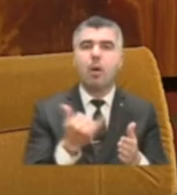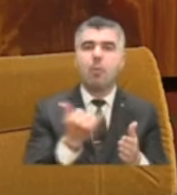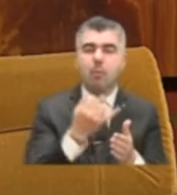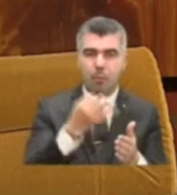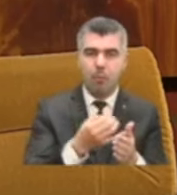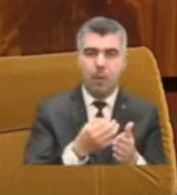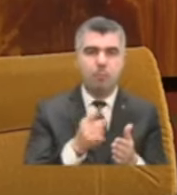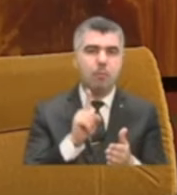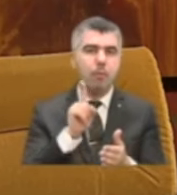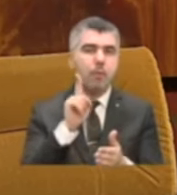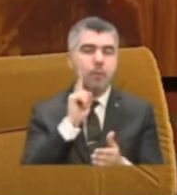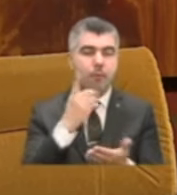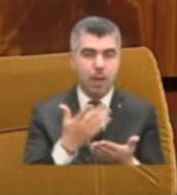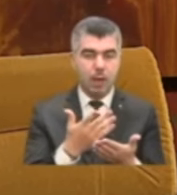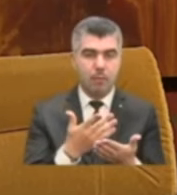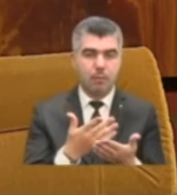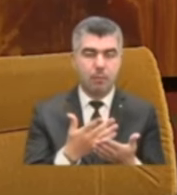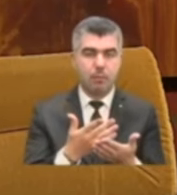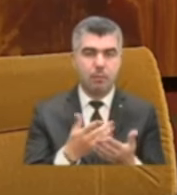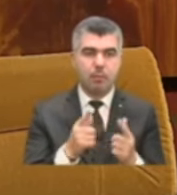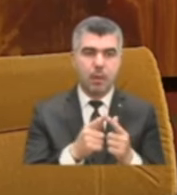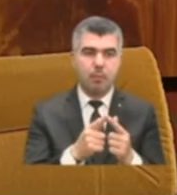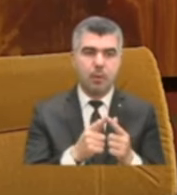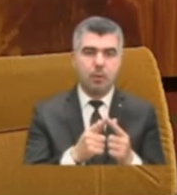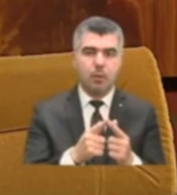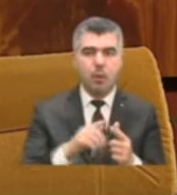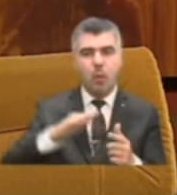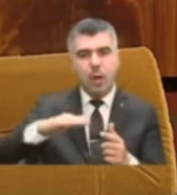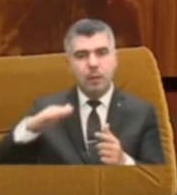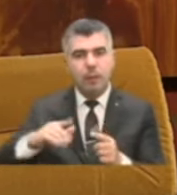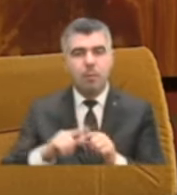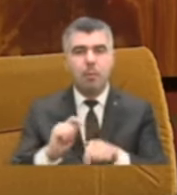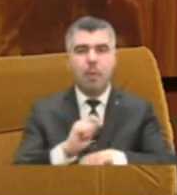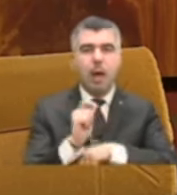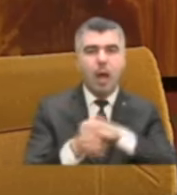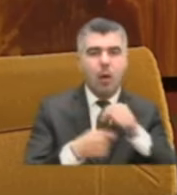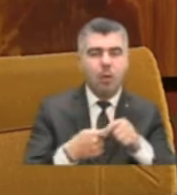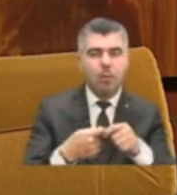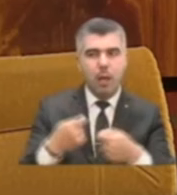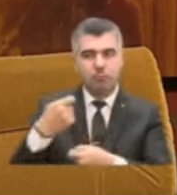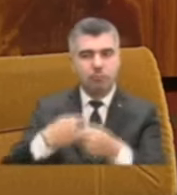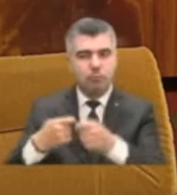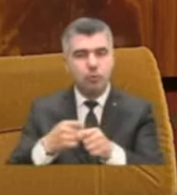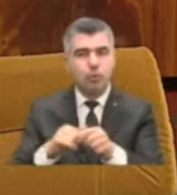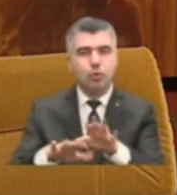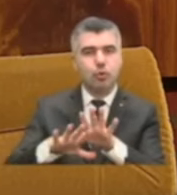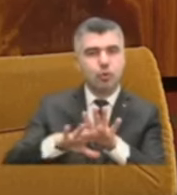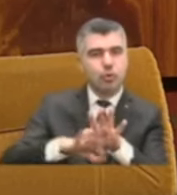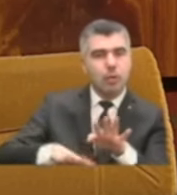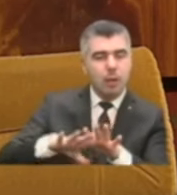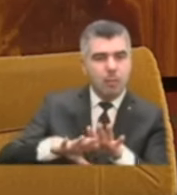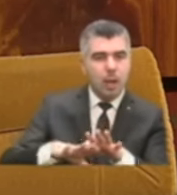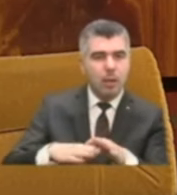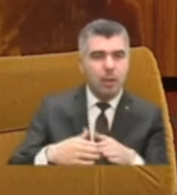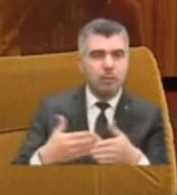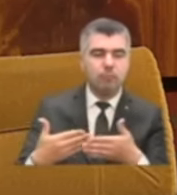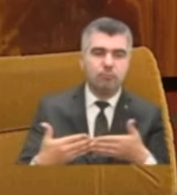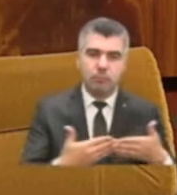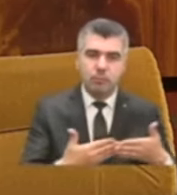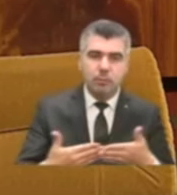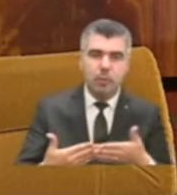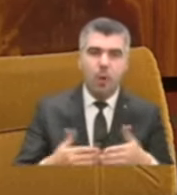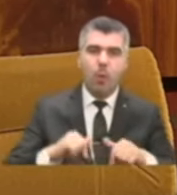وضعيه المراه والفتاه كذلك في العالم القروي اقتصاديا واجتماعيا. ديروا ضل امام الامومه مع وزاره